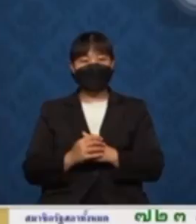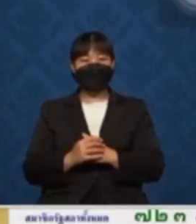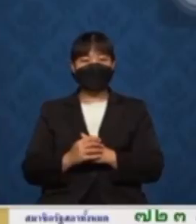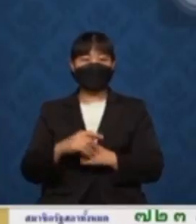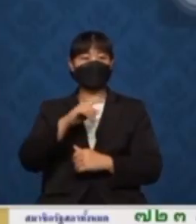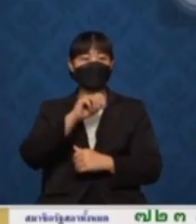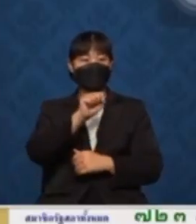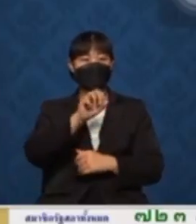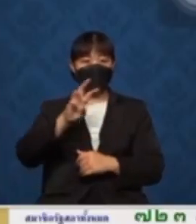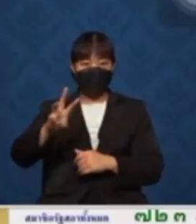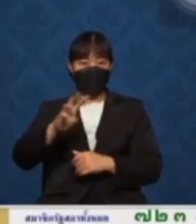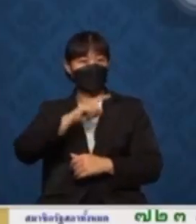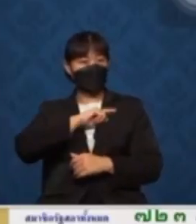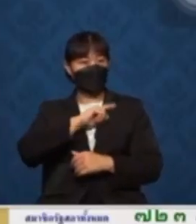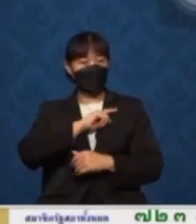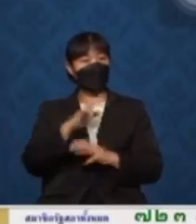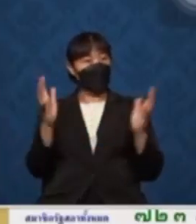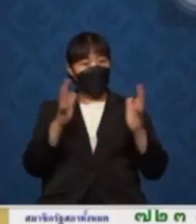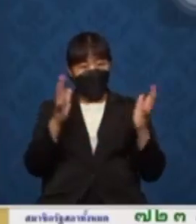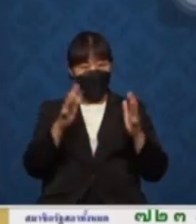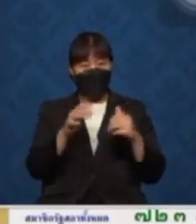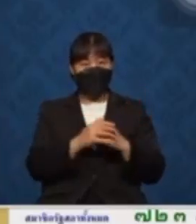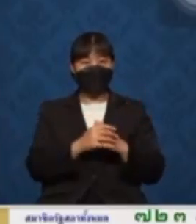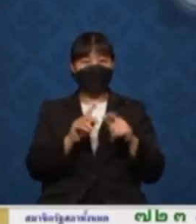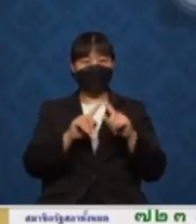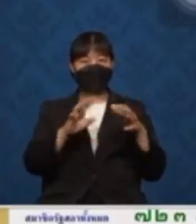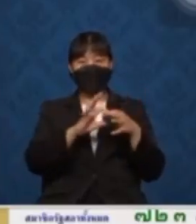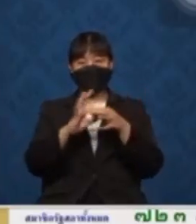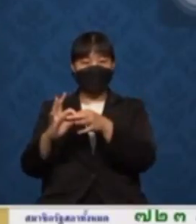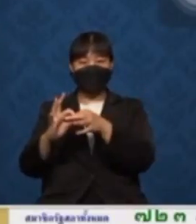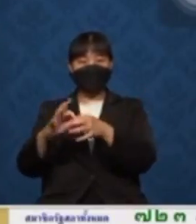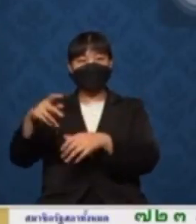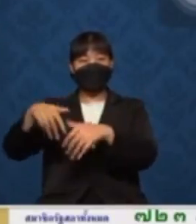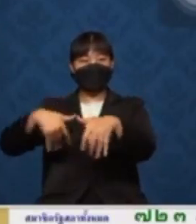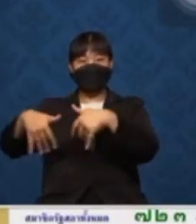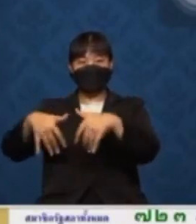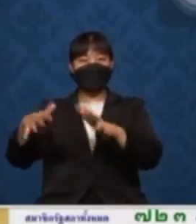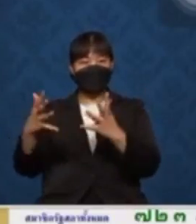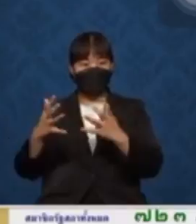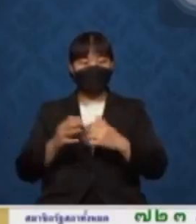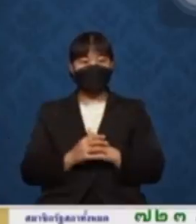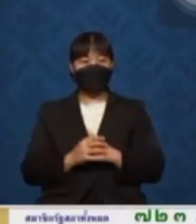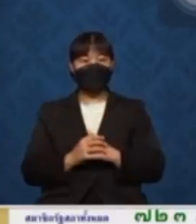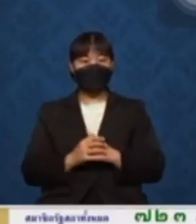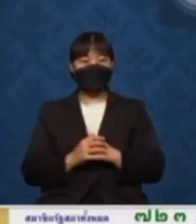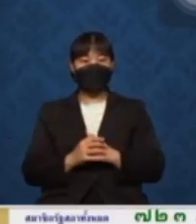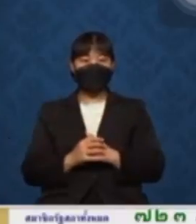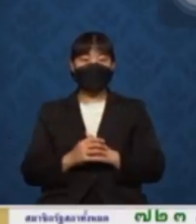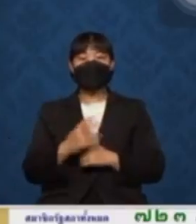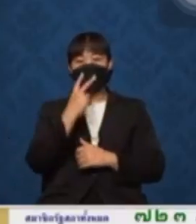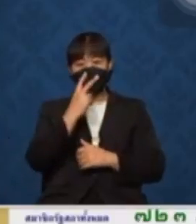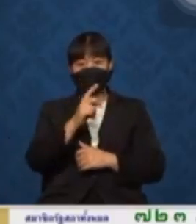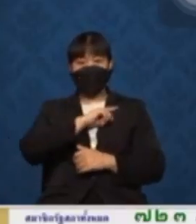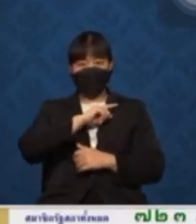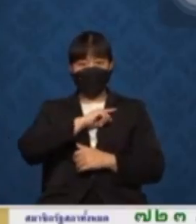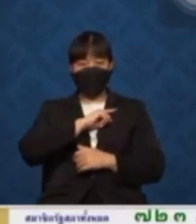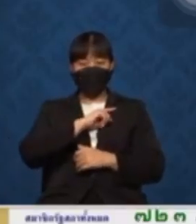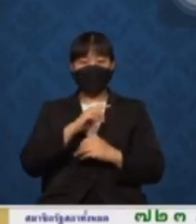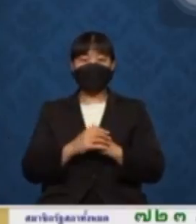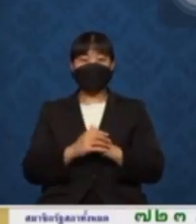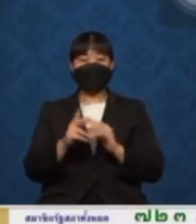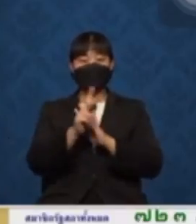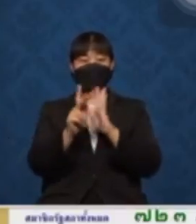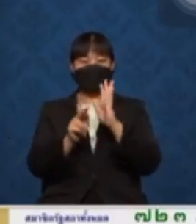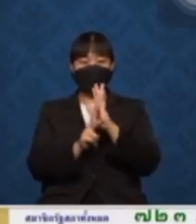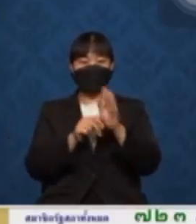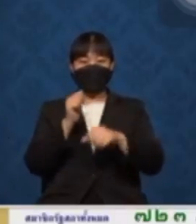าแต่กลับมีที่มาที่มายึดโยงกับประชาชนถ้าเรามาดูในส่วนของอำนาจก่อนเราจะเห็นครับว่ารัฐธรรมนูญ60นั้นให้อ